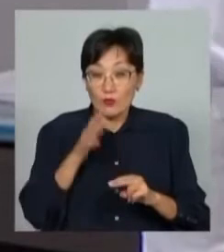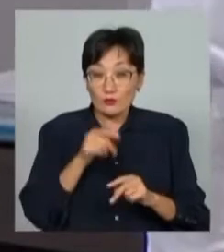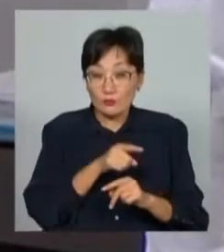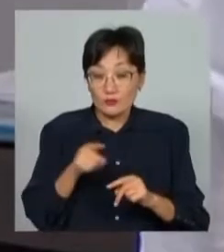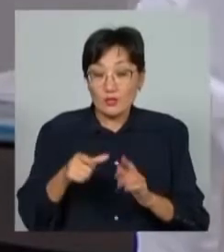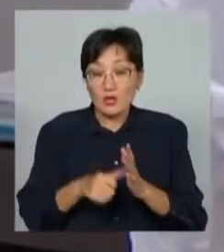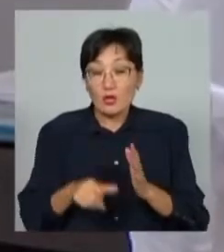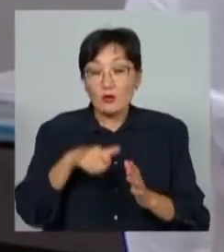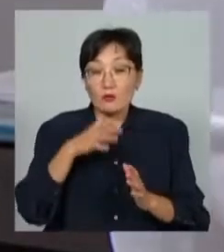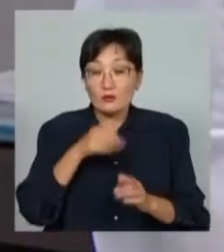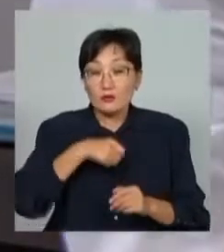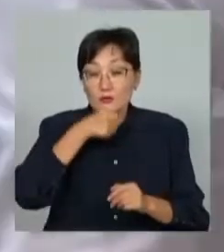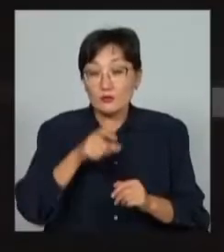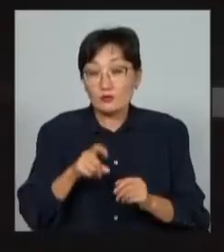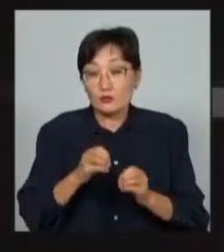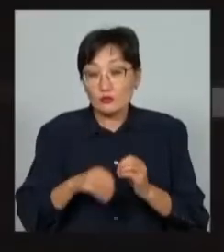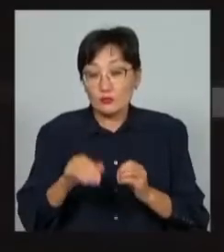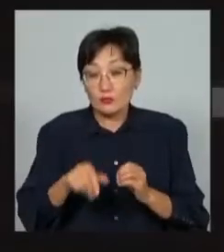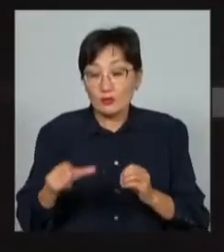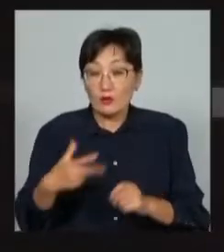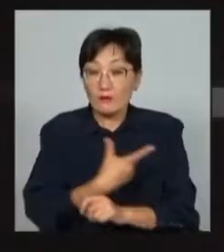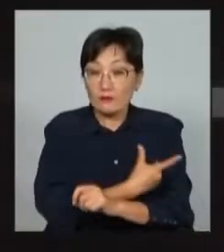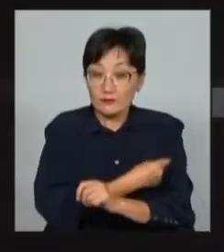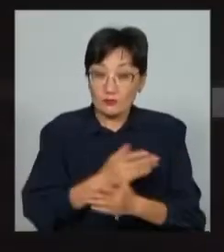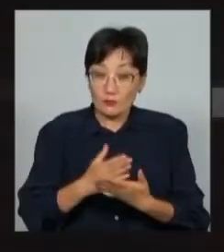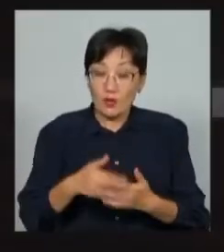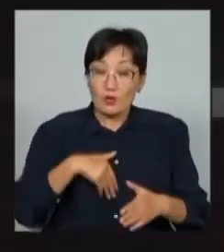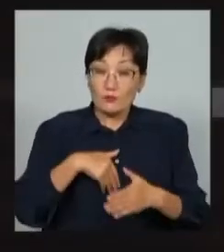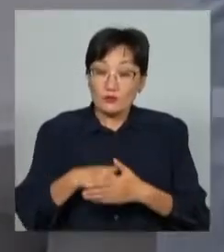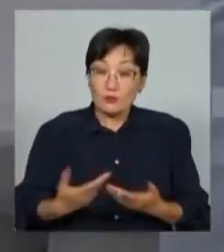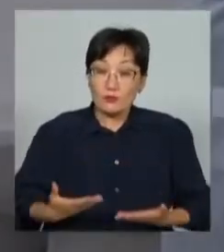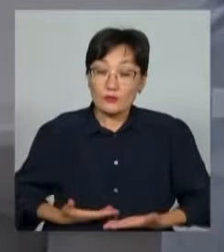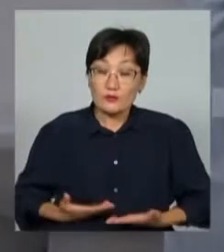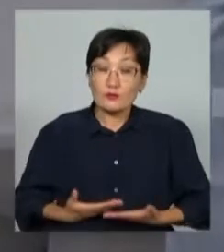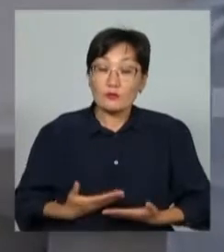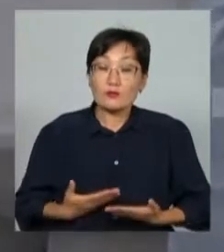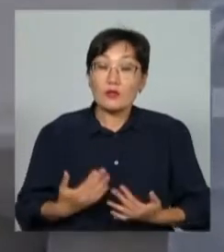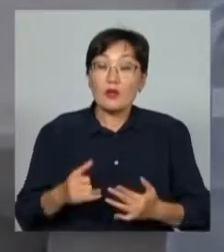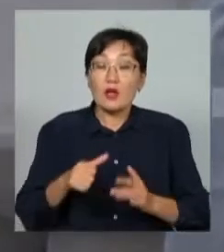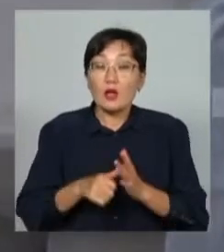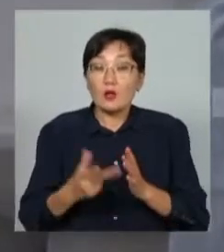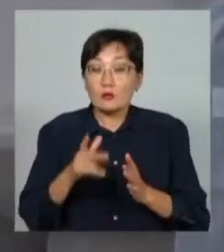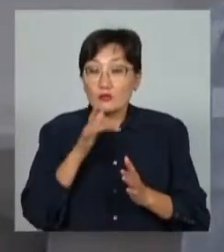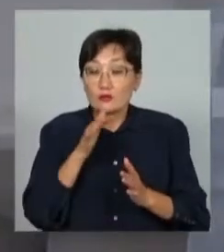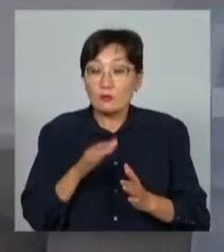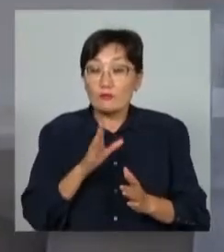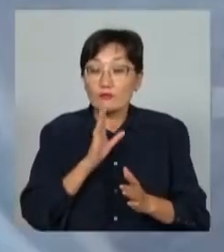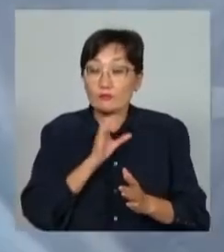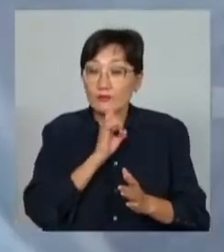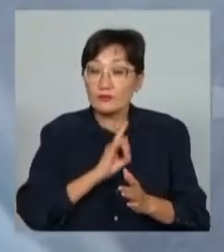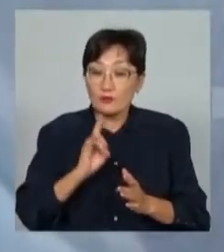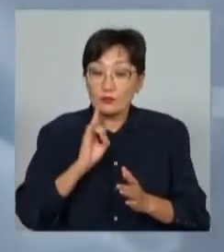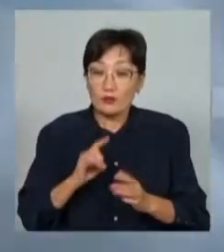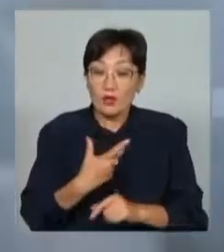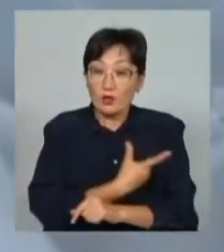дейін 60 жастан асқан 110 мыңдай тұрғын вакцина салдырған. Белсенді өмір салтын сергеткен 63 жастағы Наталья Григорьева